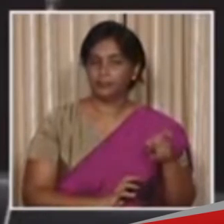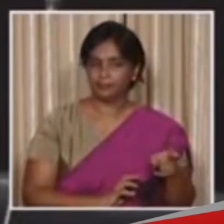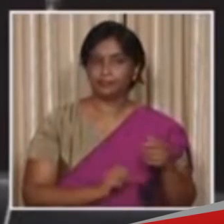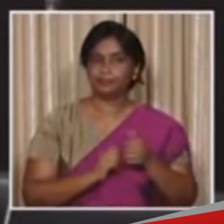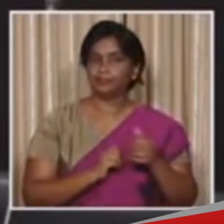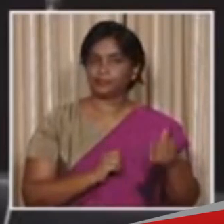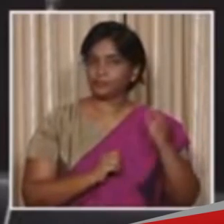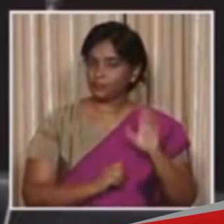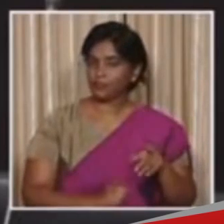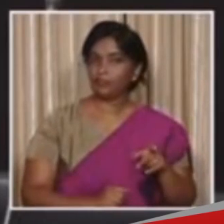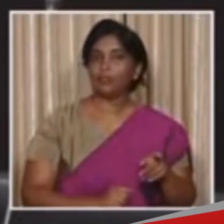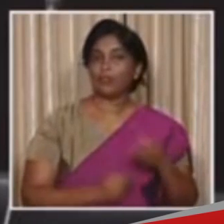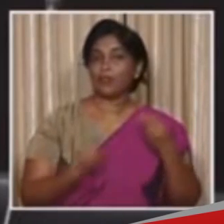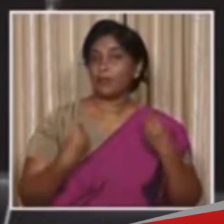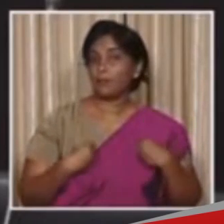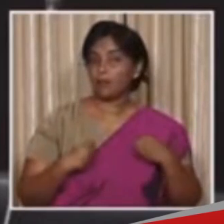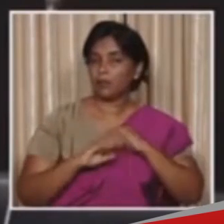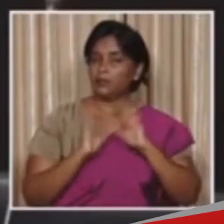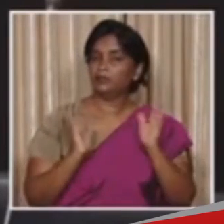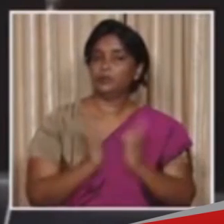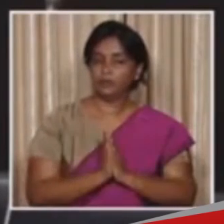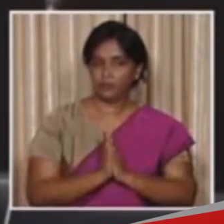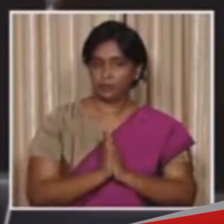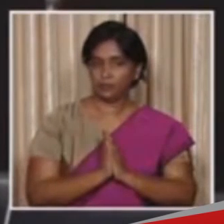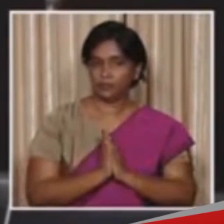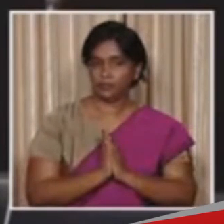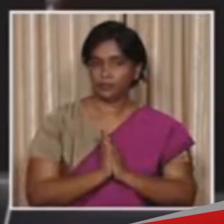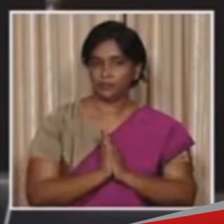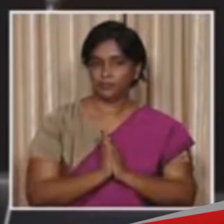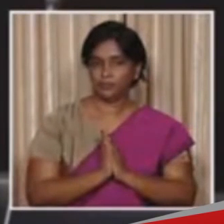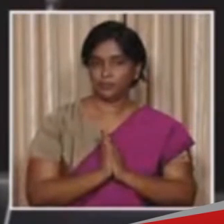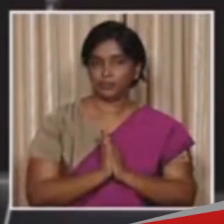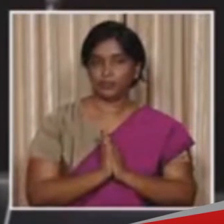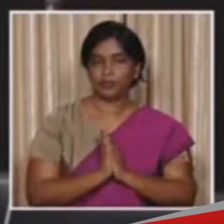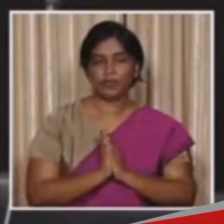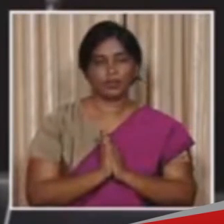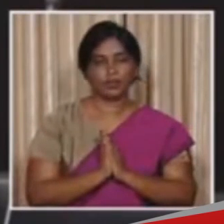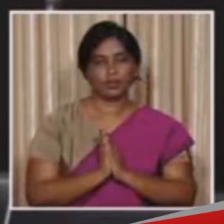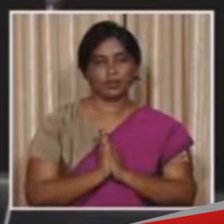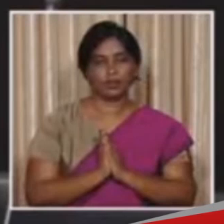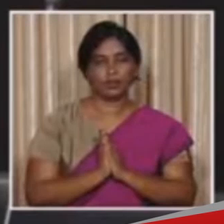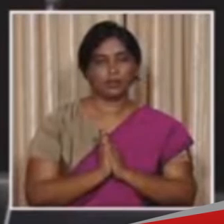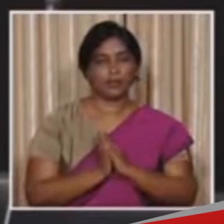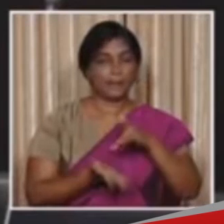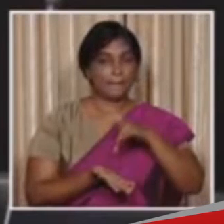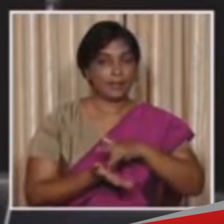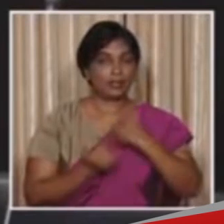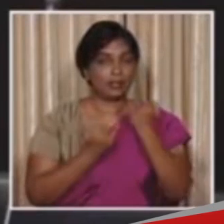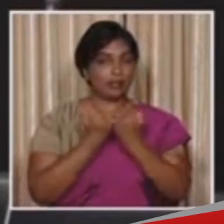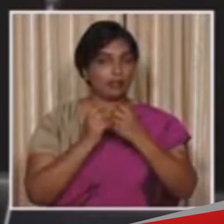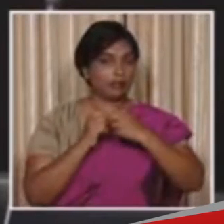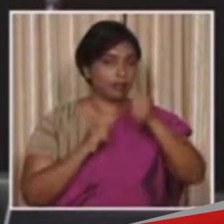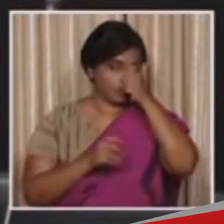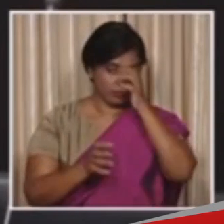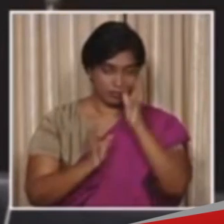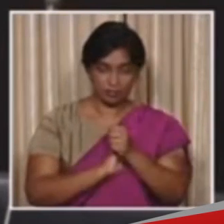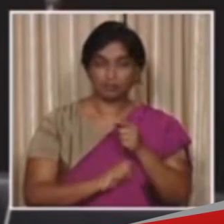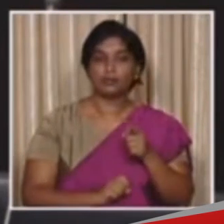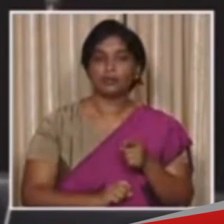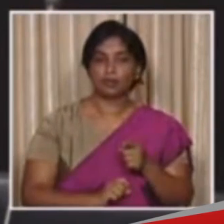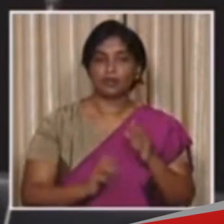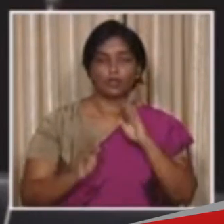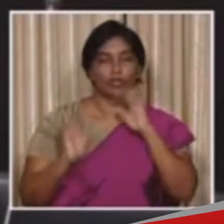වෙලා තිබෙන අලාභයේ වටිනාකම මැදෙම තීරුවේ තඹ විදුලි රැහන් සොරකම්ම